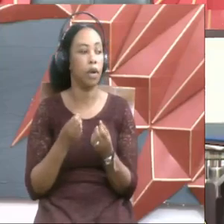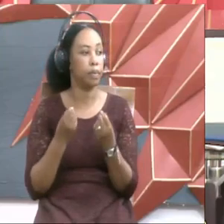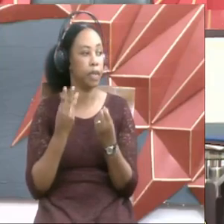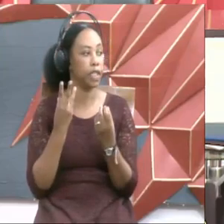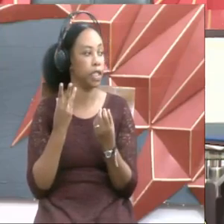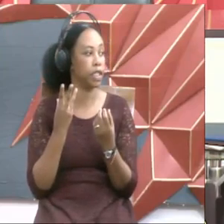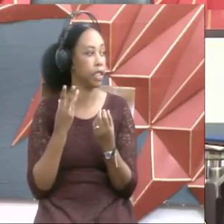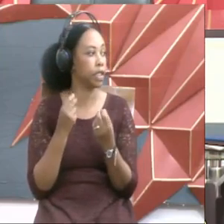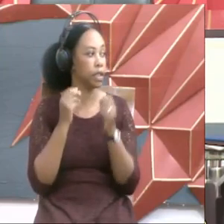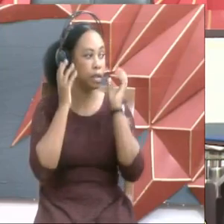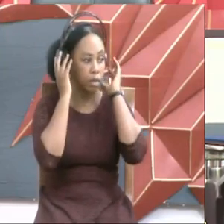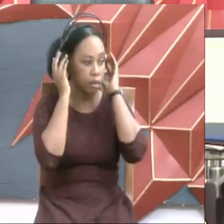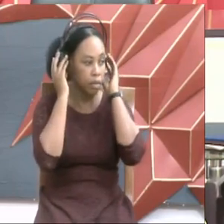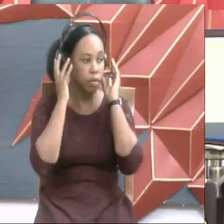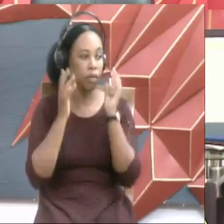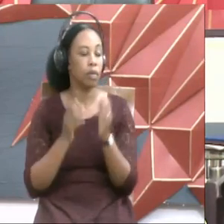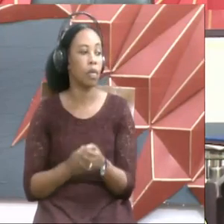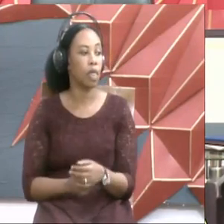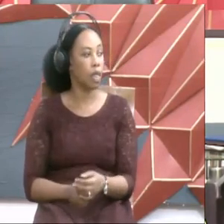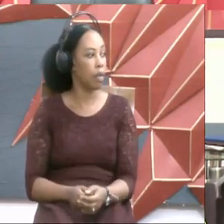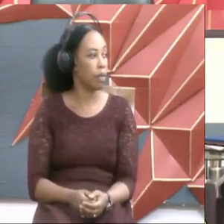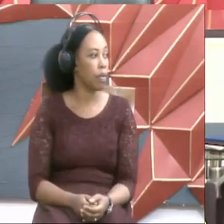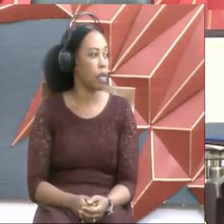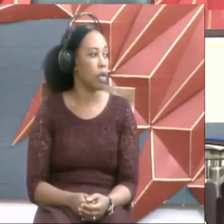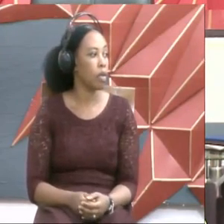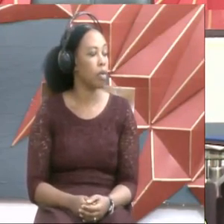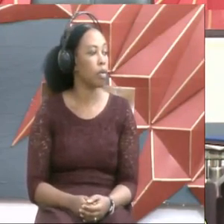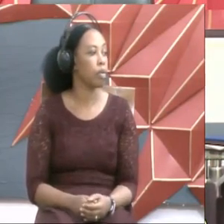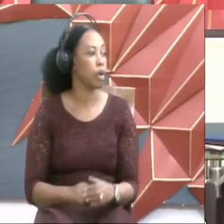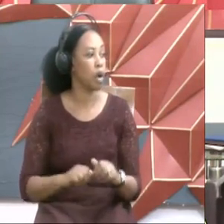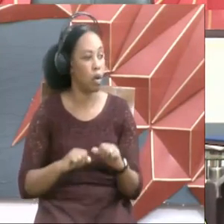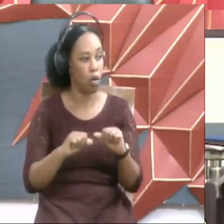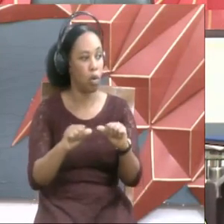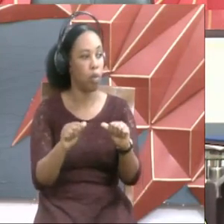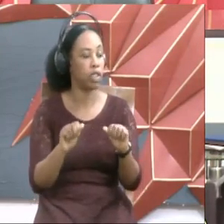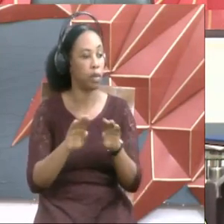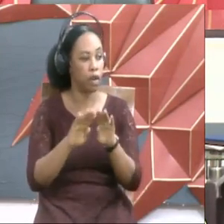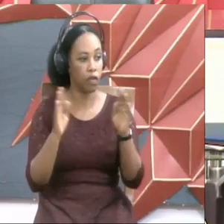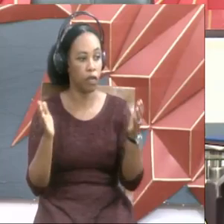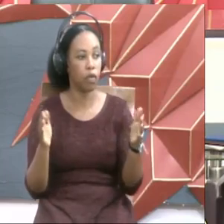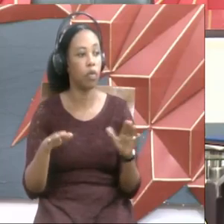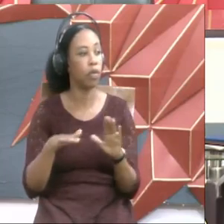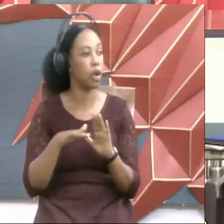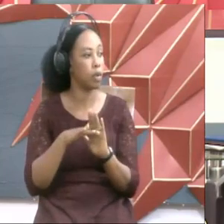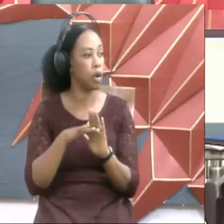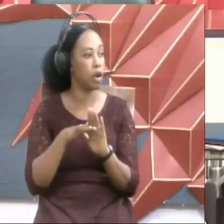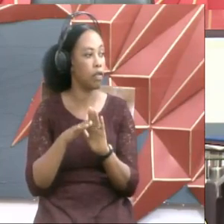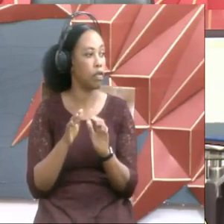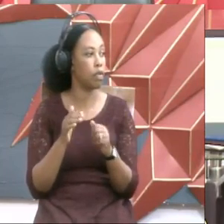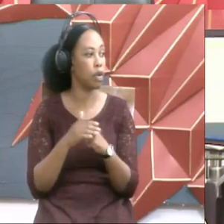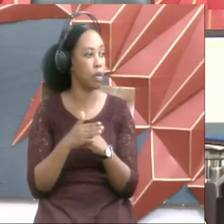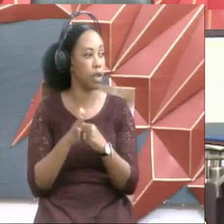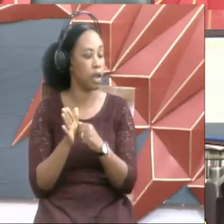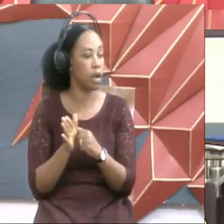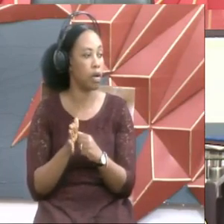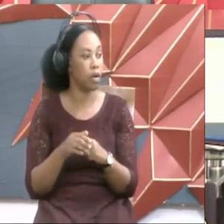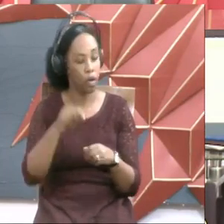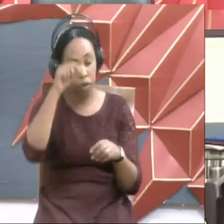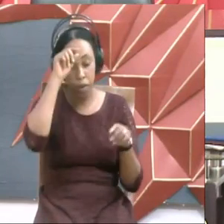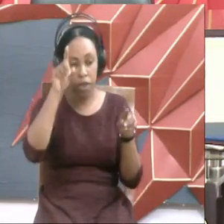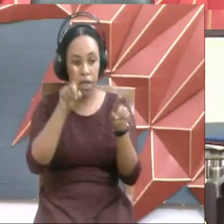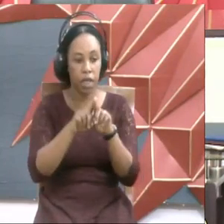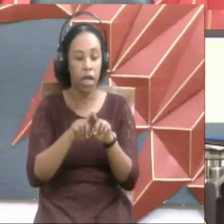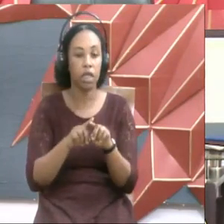à l'aise nous parlerons et vous rencontrerez différents frères et vous pourrez encore vivre alors